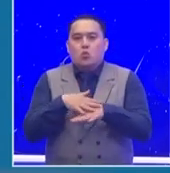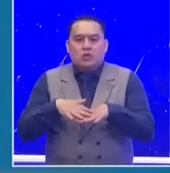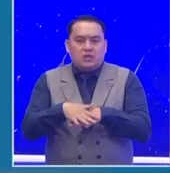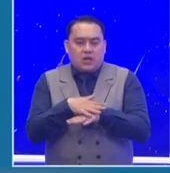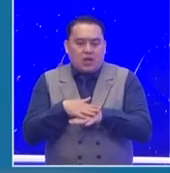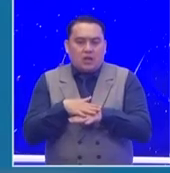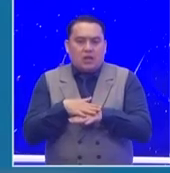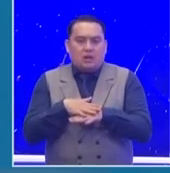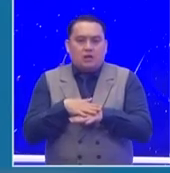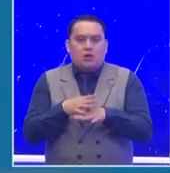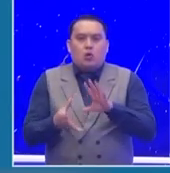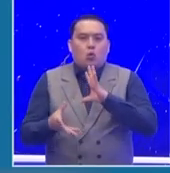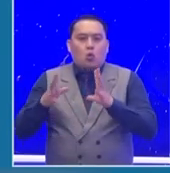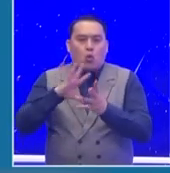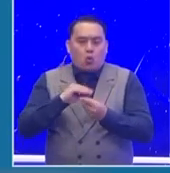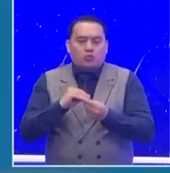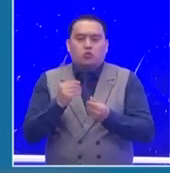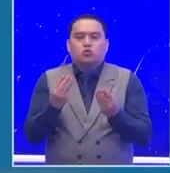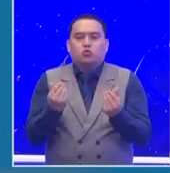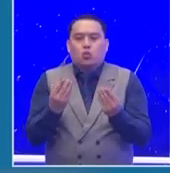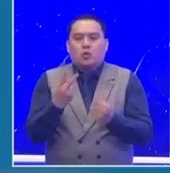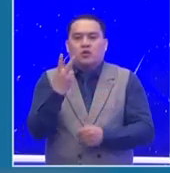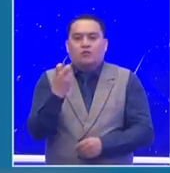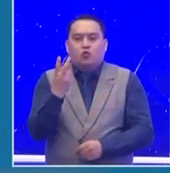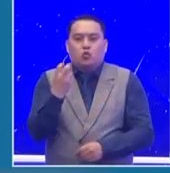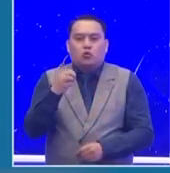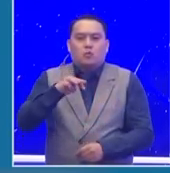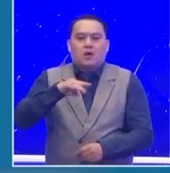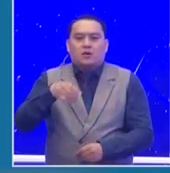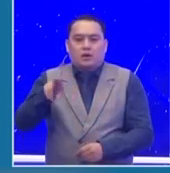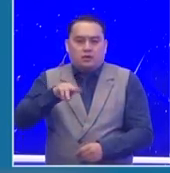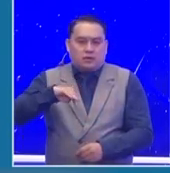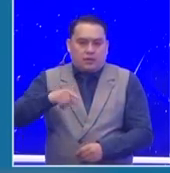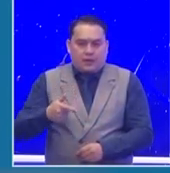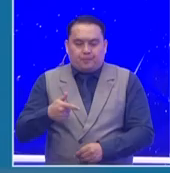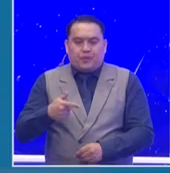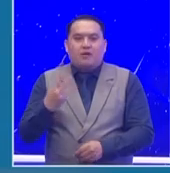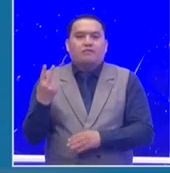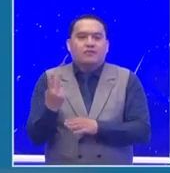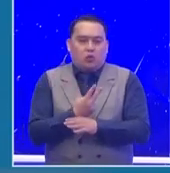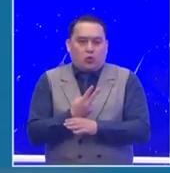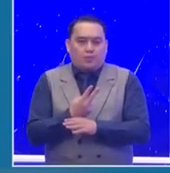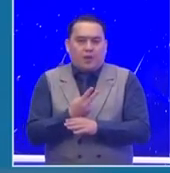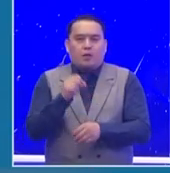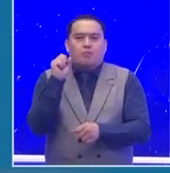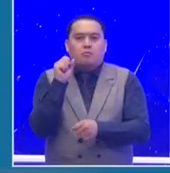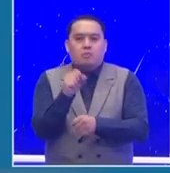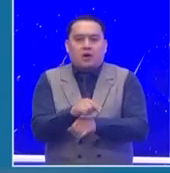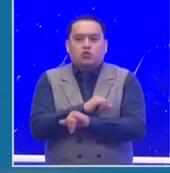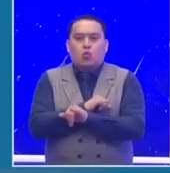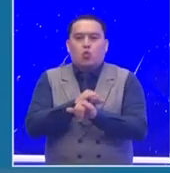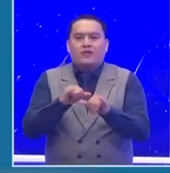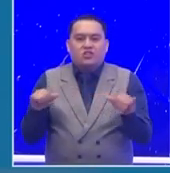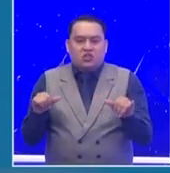граждан на общую сумму более 200 миллиардов тенге. Второе. Поручаю расширить